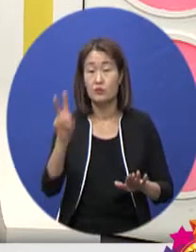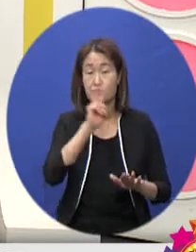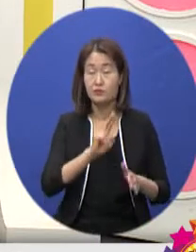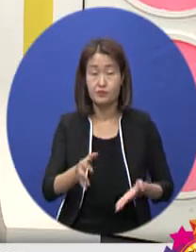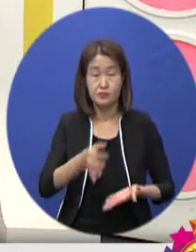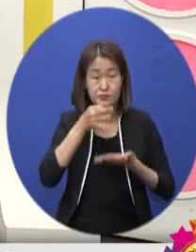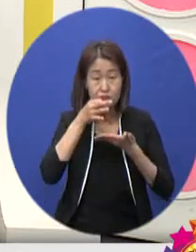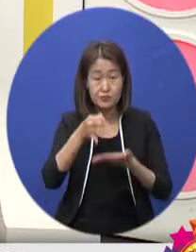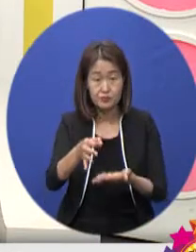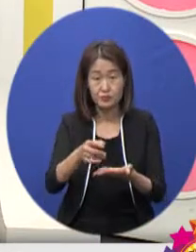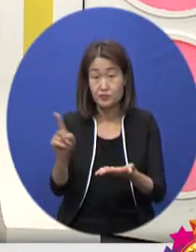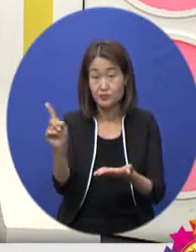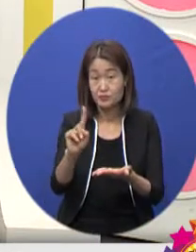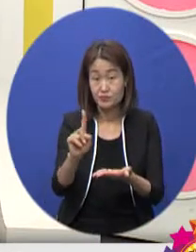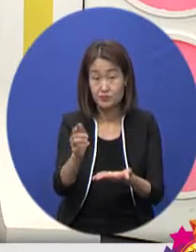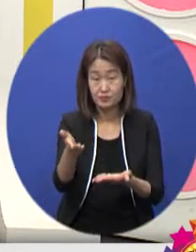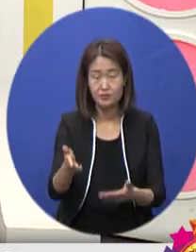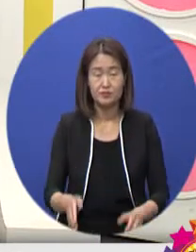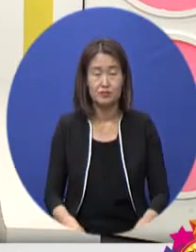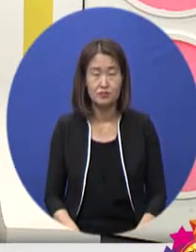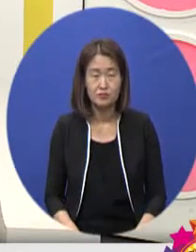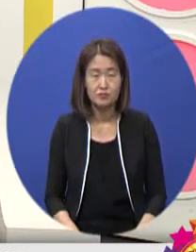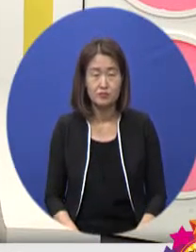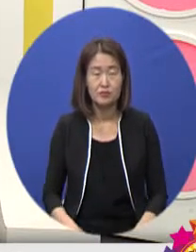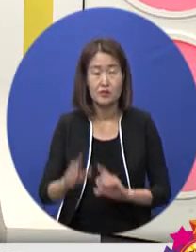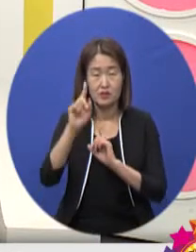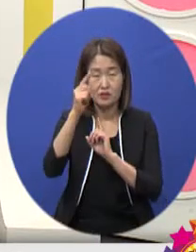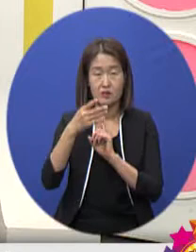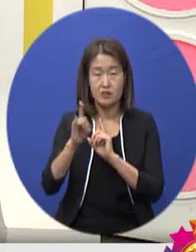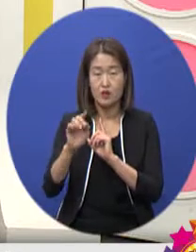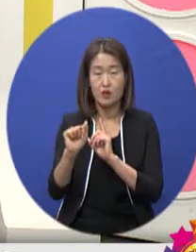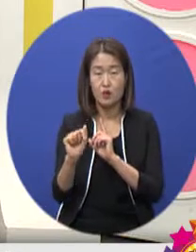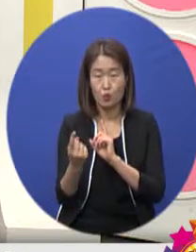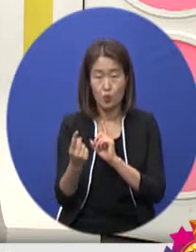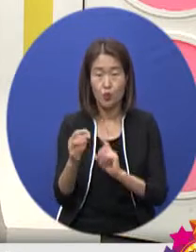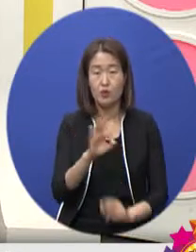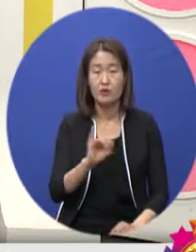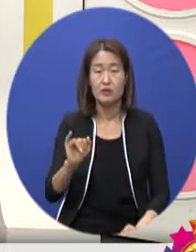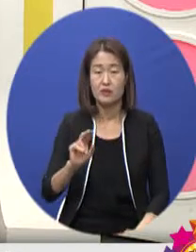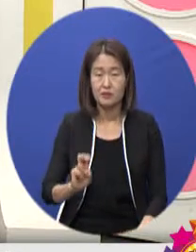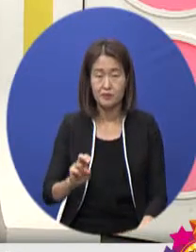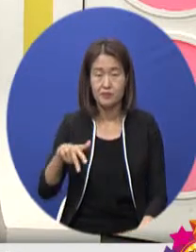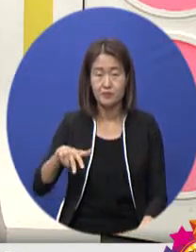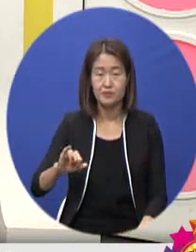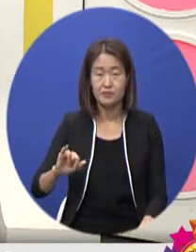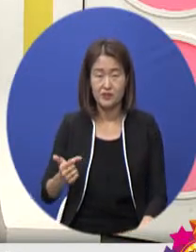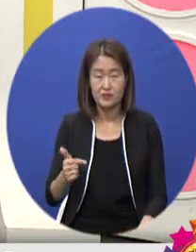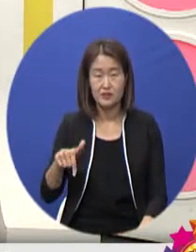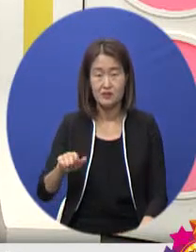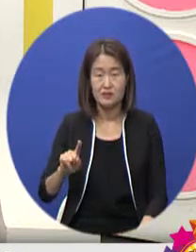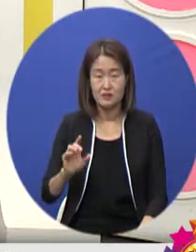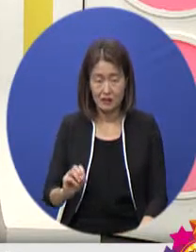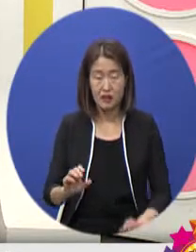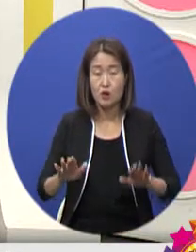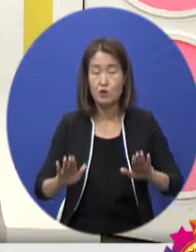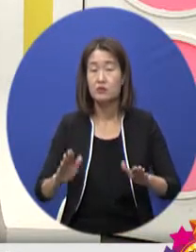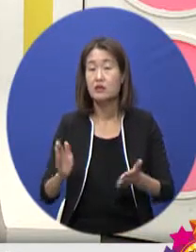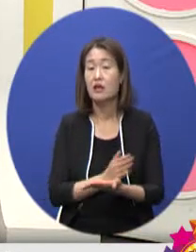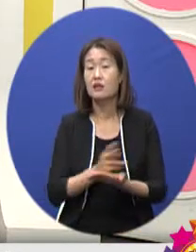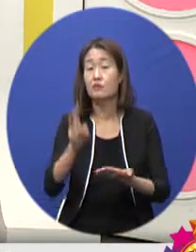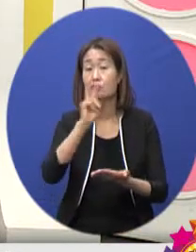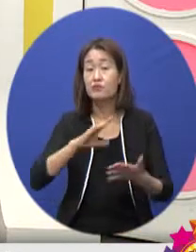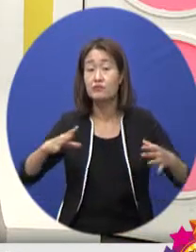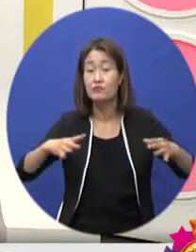불러주실 곡은 어떤 곡이셔요? 이태호 씨의 임진강. 임진강. 우리 아버님 나눔 노래자랑 자주